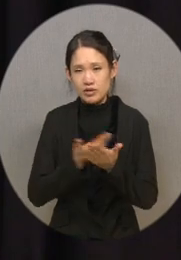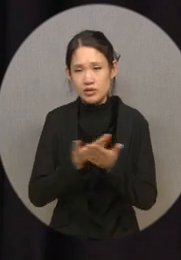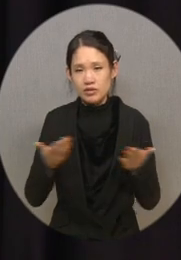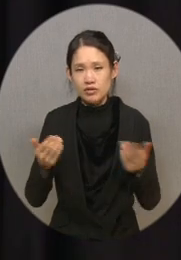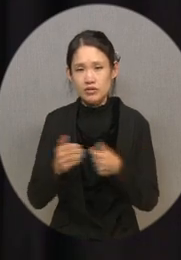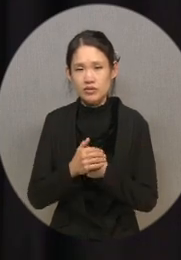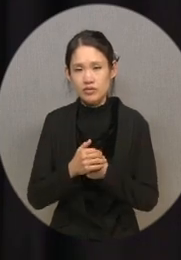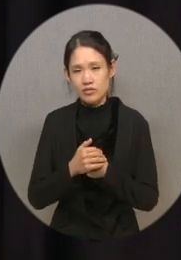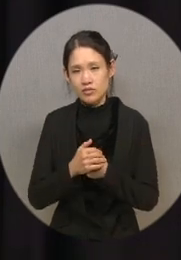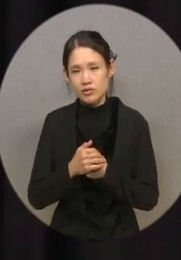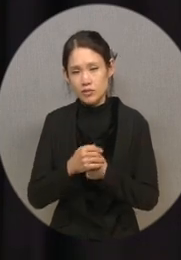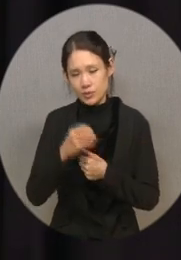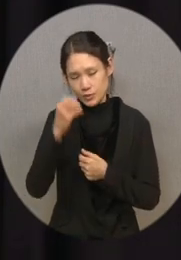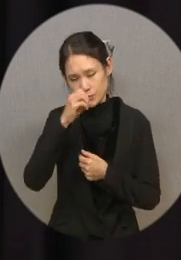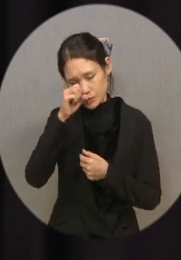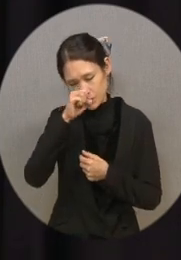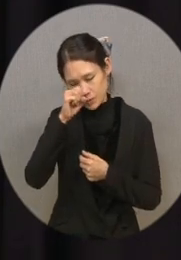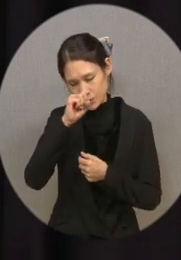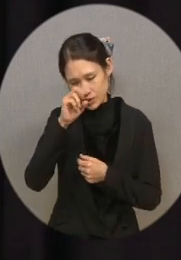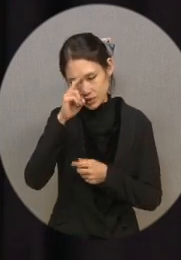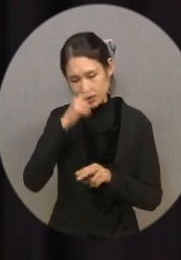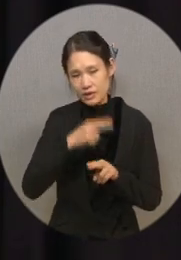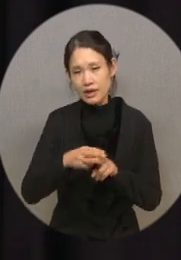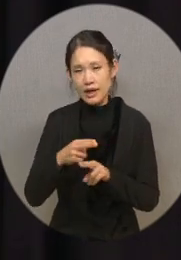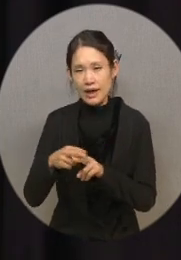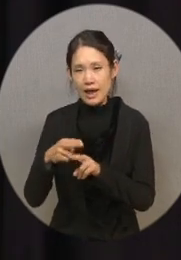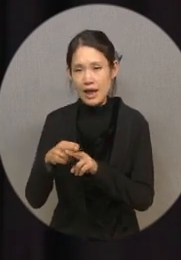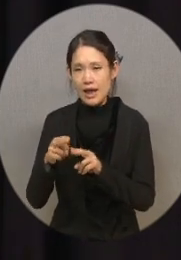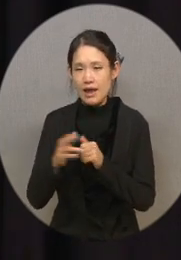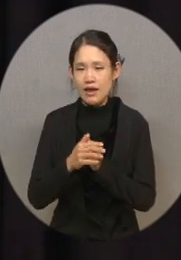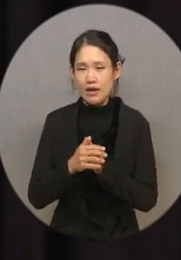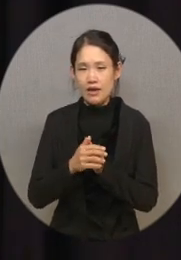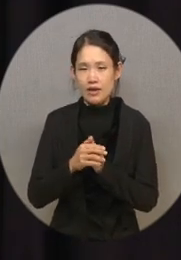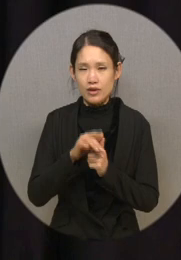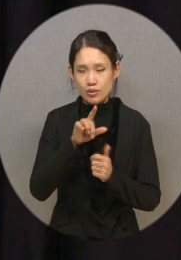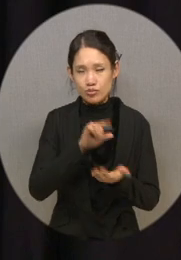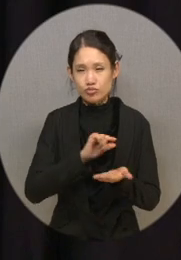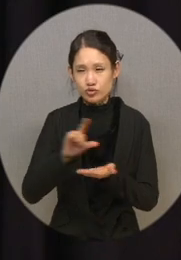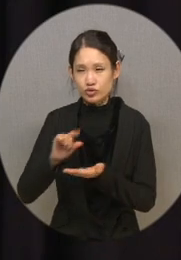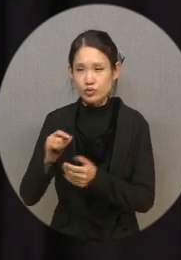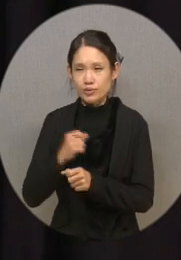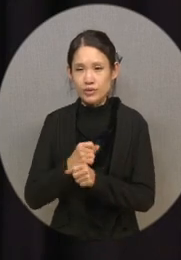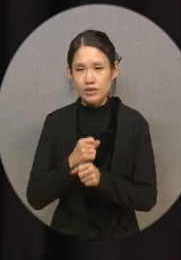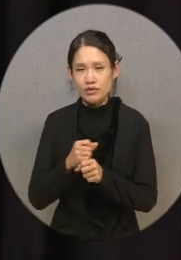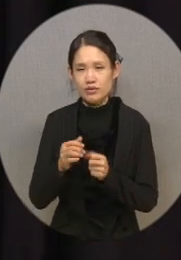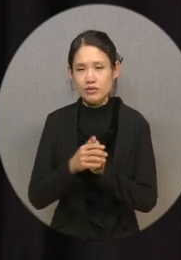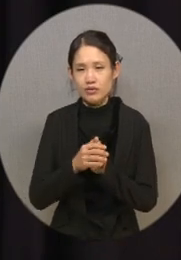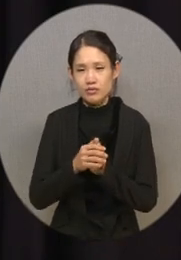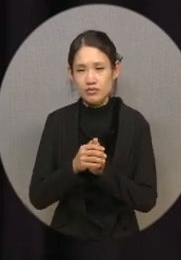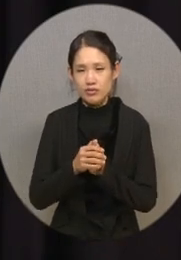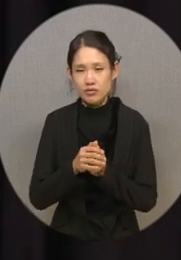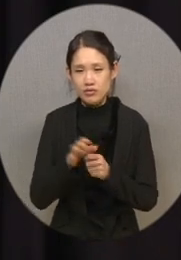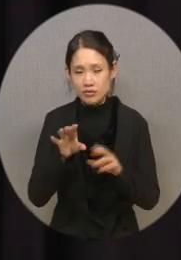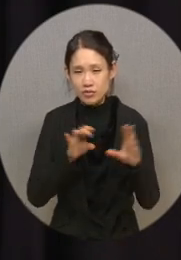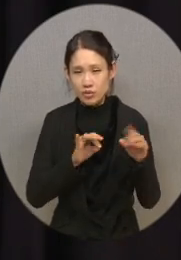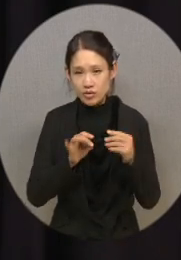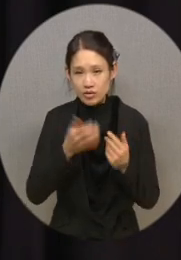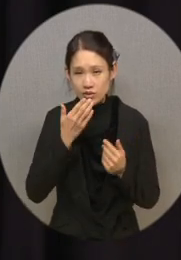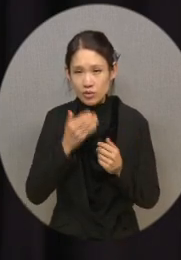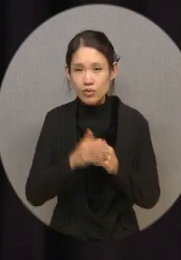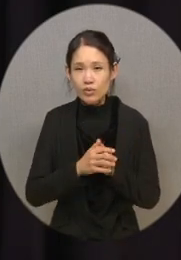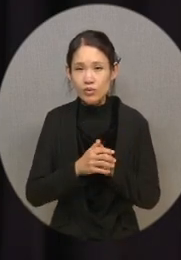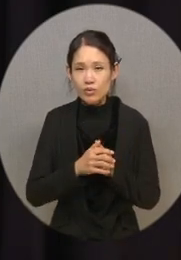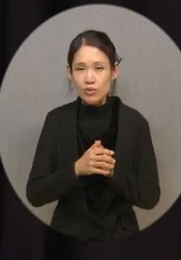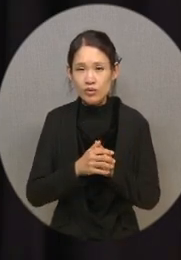그건 아주 고급 레스토랑에서 만들어온 뷔페였어요. 그런데 거기 시설 아이가 오더니 음식을 골라 먹는